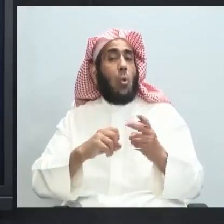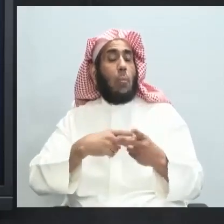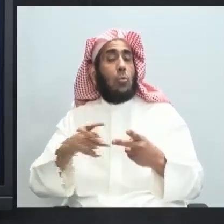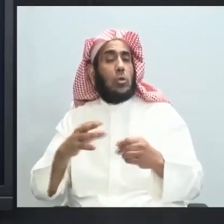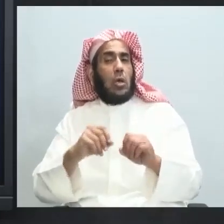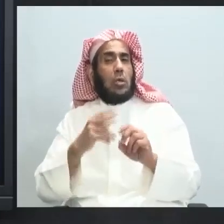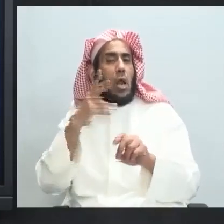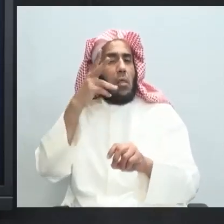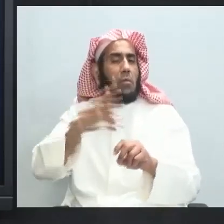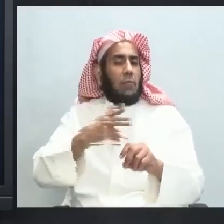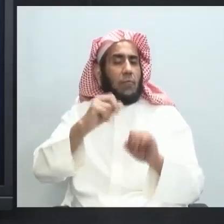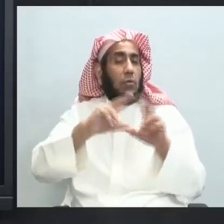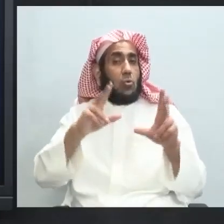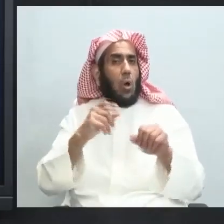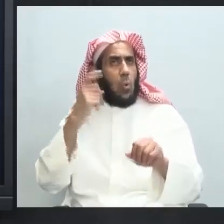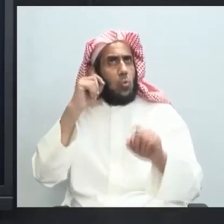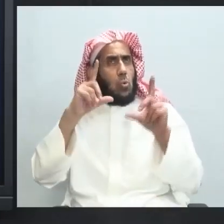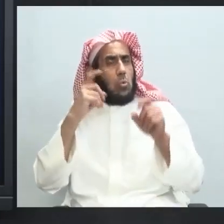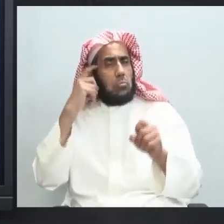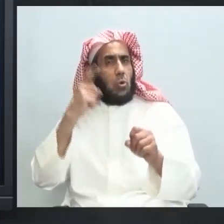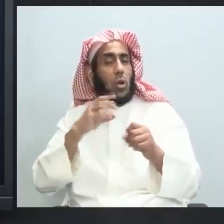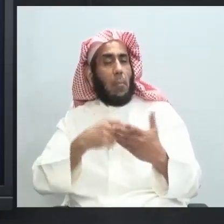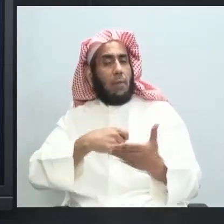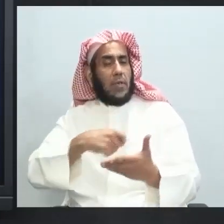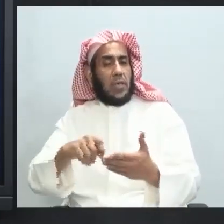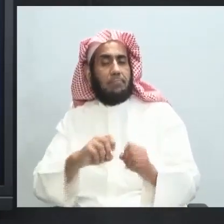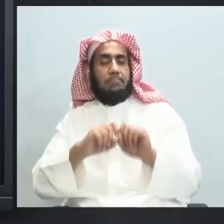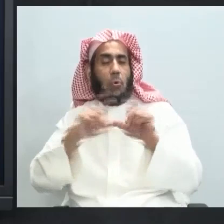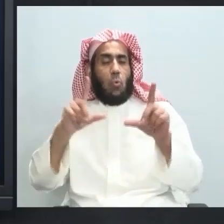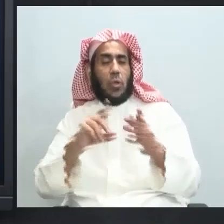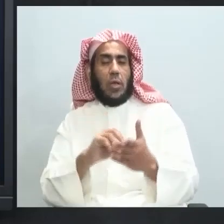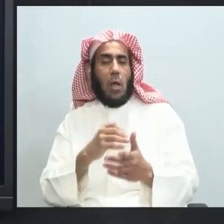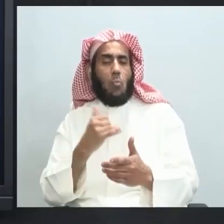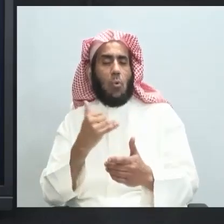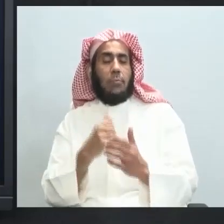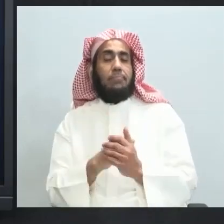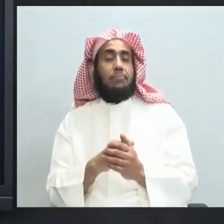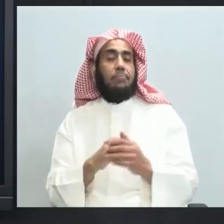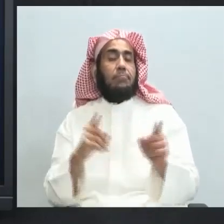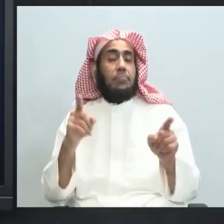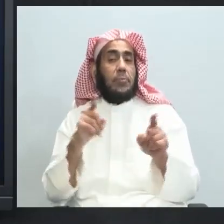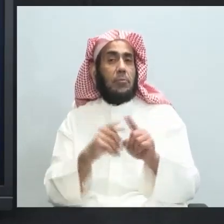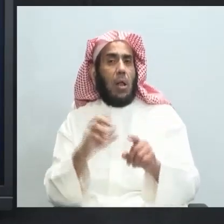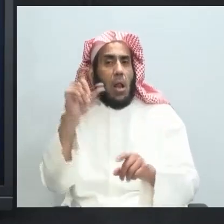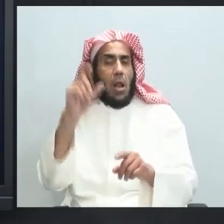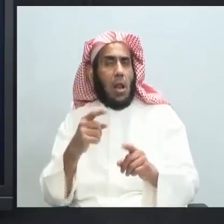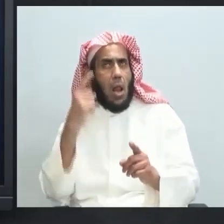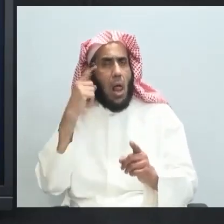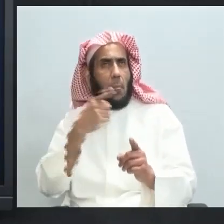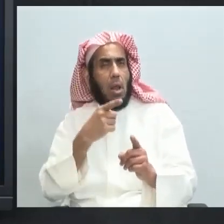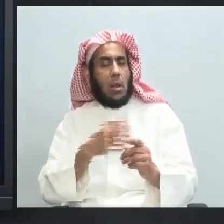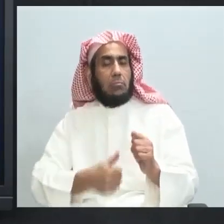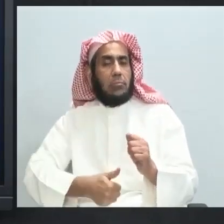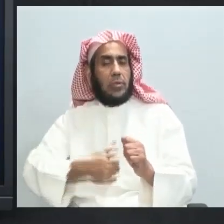عرض فيديو او صوره تقنع العميل في الشراء توضيح مثلا نقطه معينه بالنسبه للعميل كذلك العميل